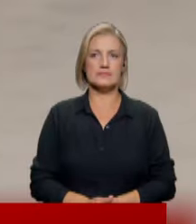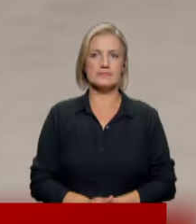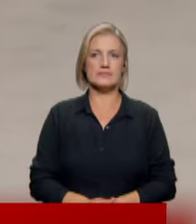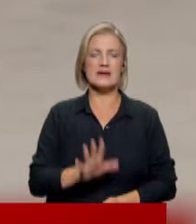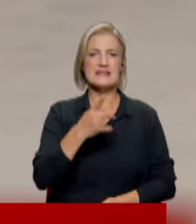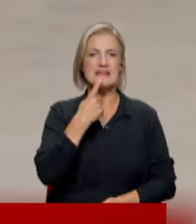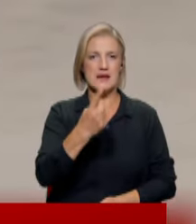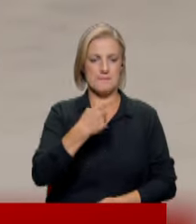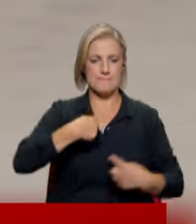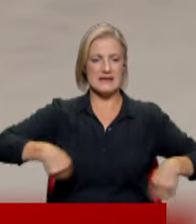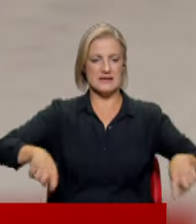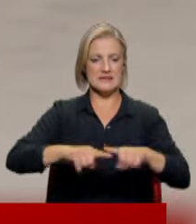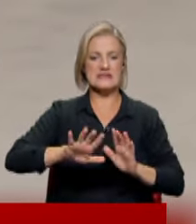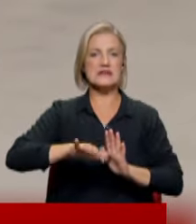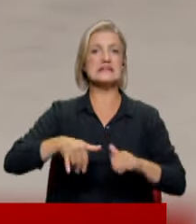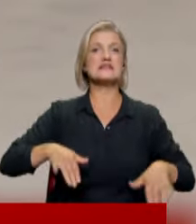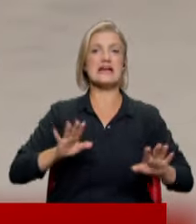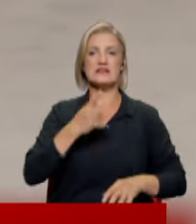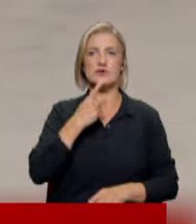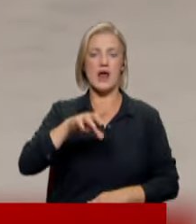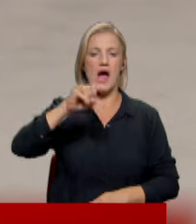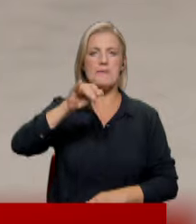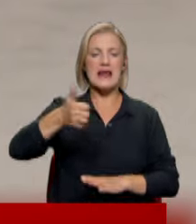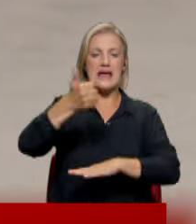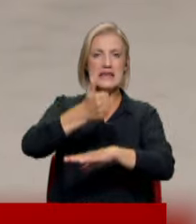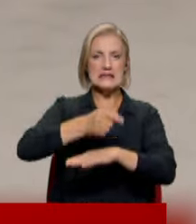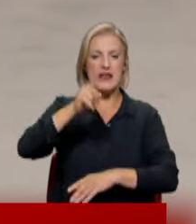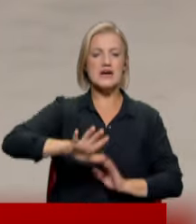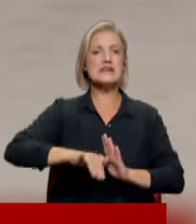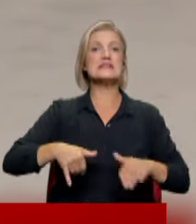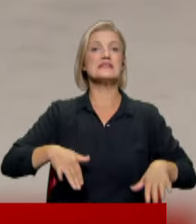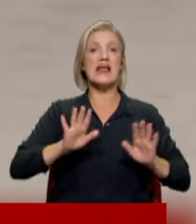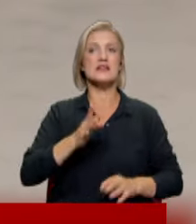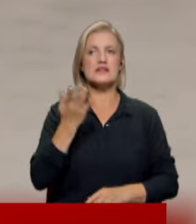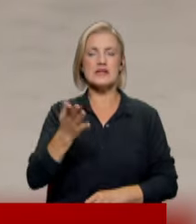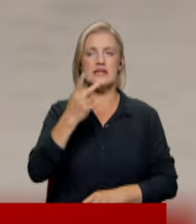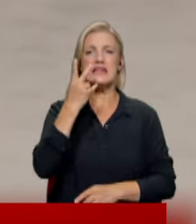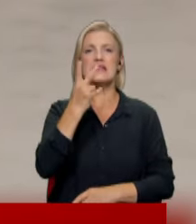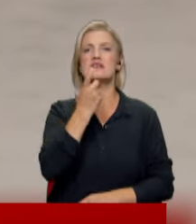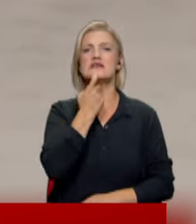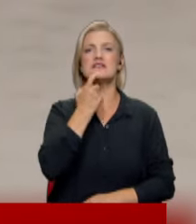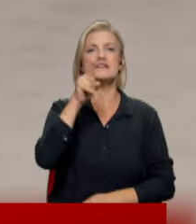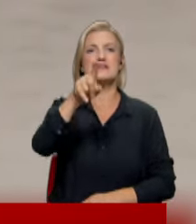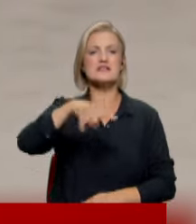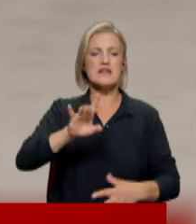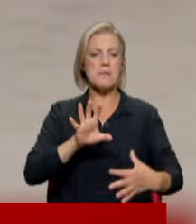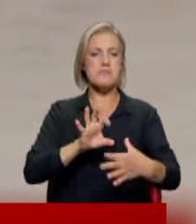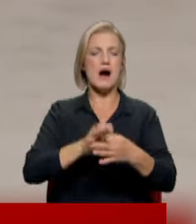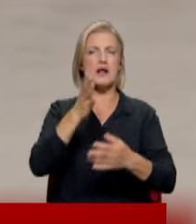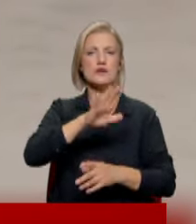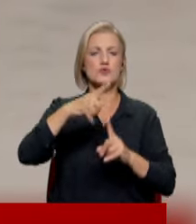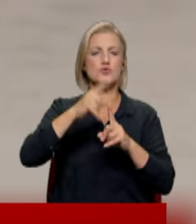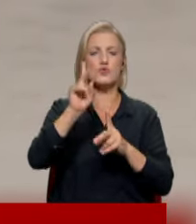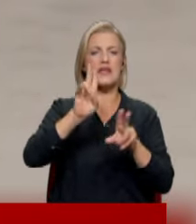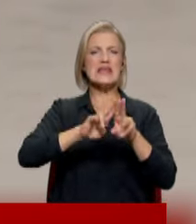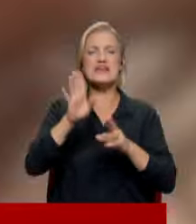Deyin ki biz hırsız değiliz. AKP iktidarı hırsız değildir. İki yıldır size bağlı olan TÜİK